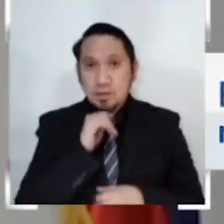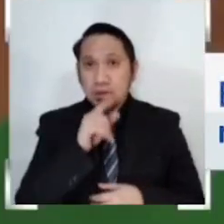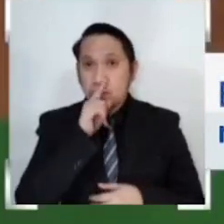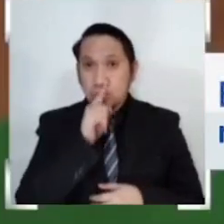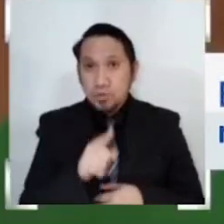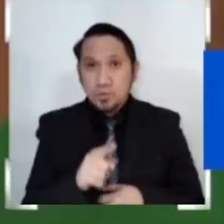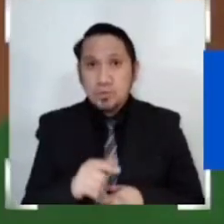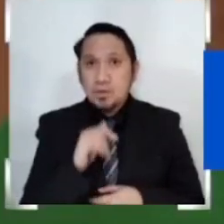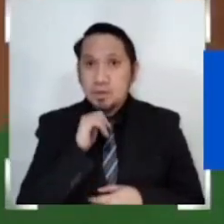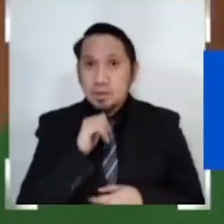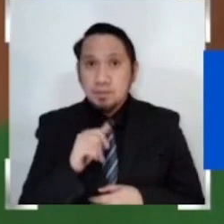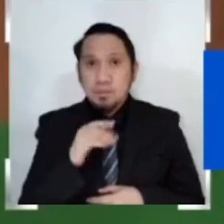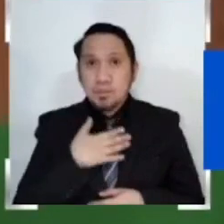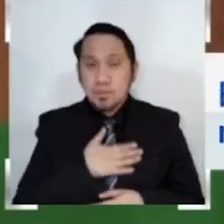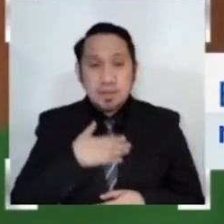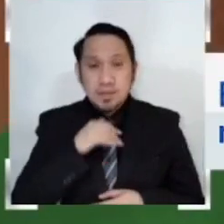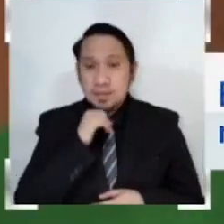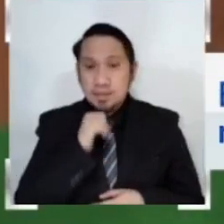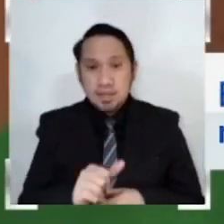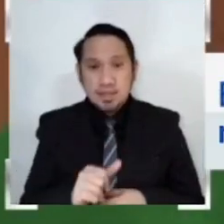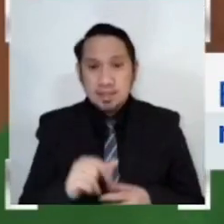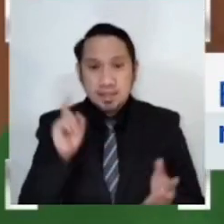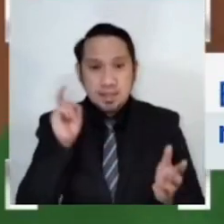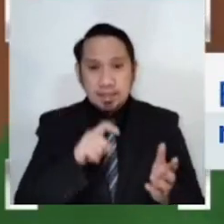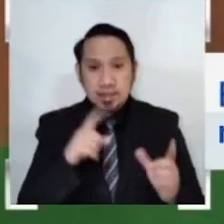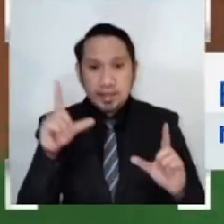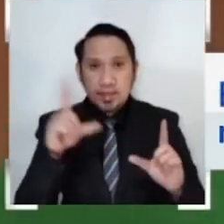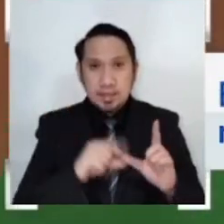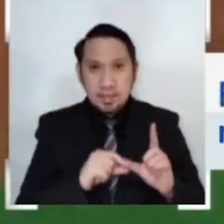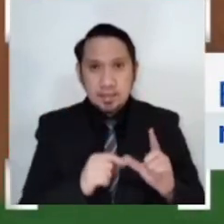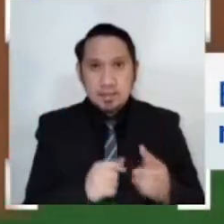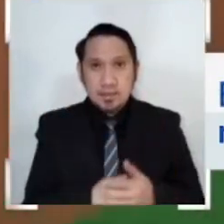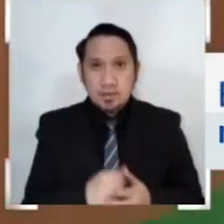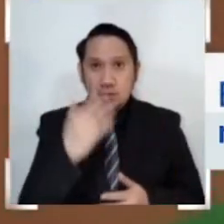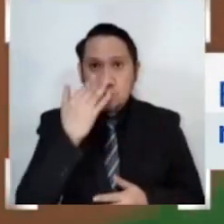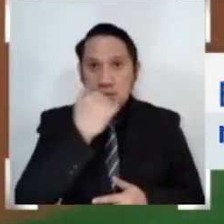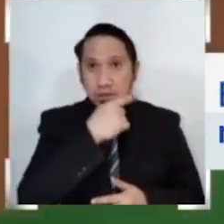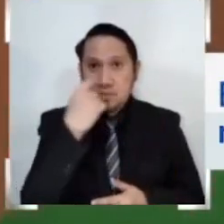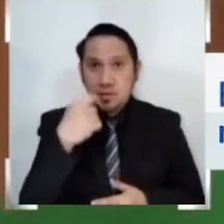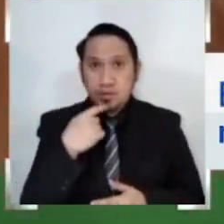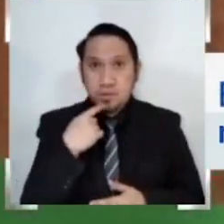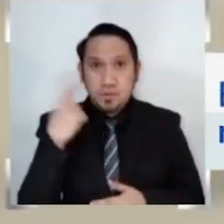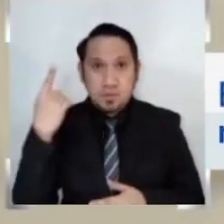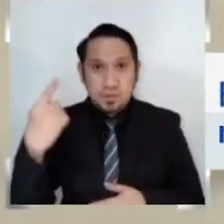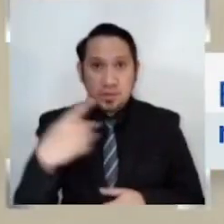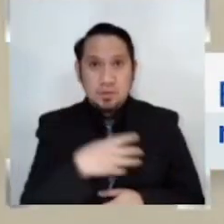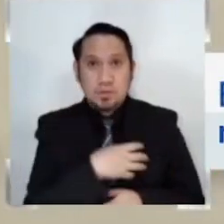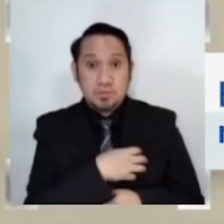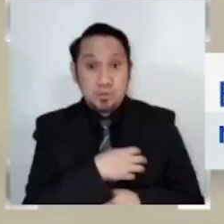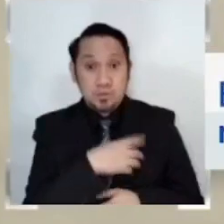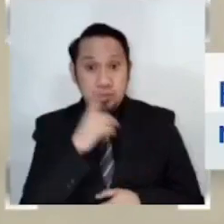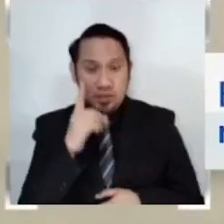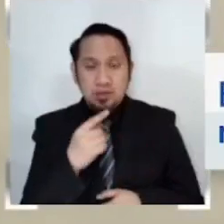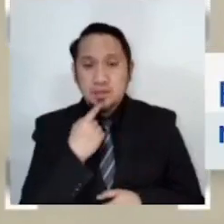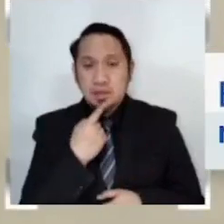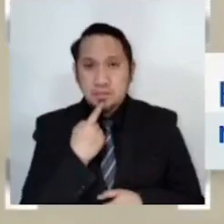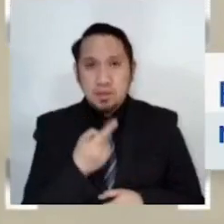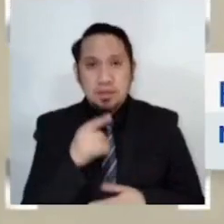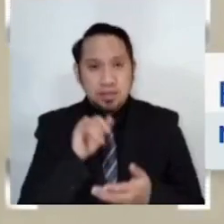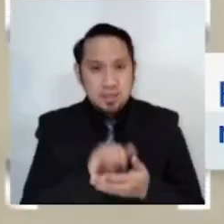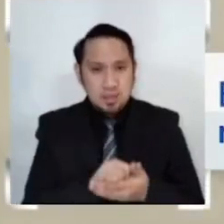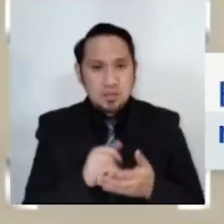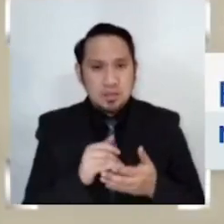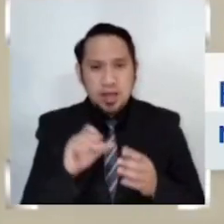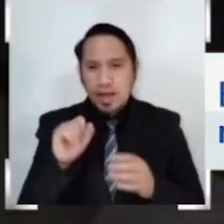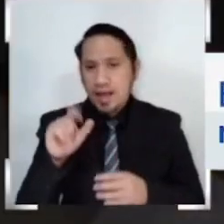link. Talagang think before you click. Dahil ayon sa PNP Anti-Cybercrime Group, isa itong uri ng scam na paraan